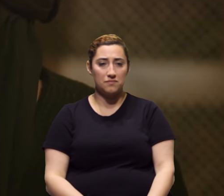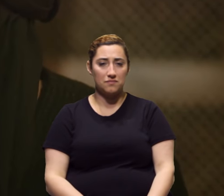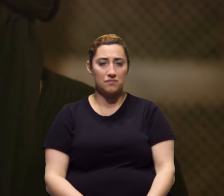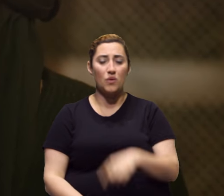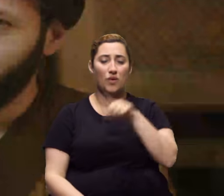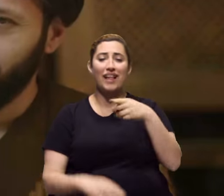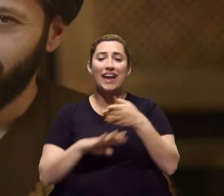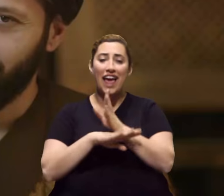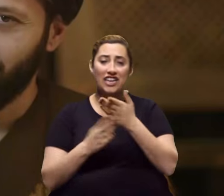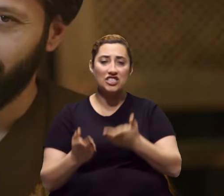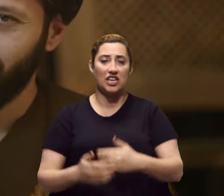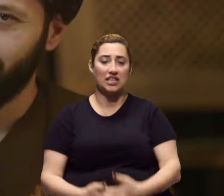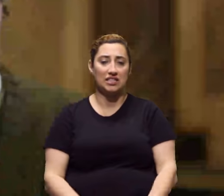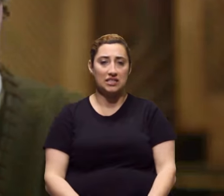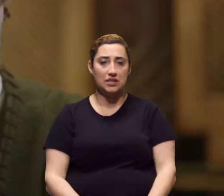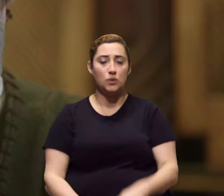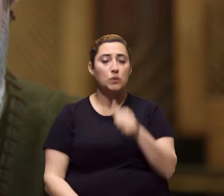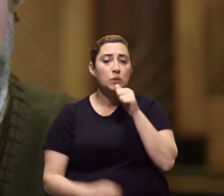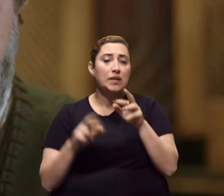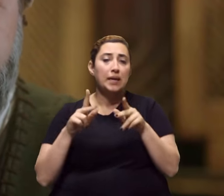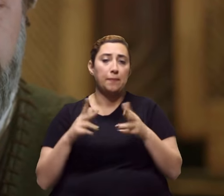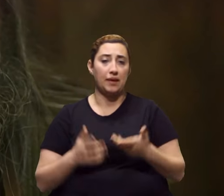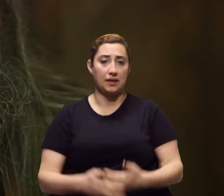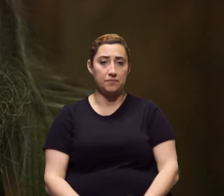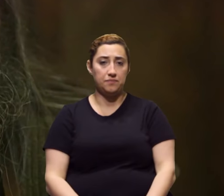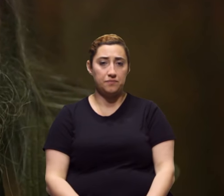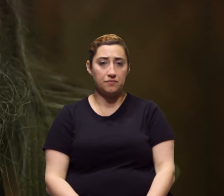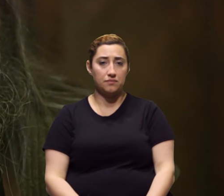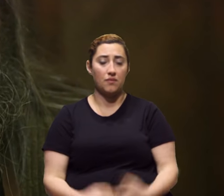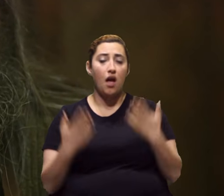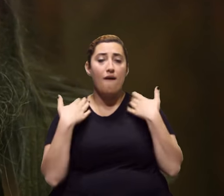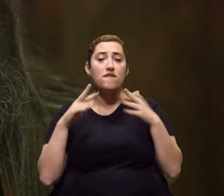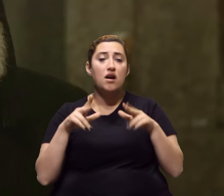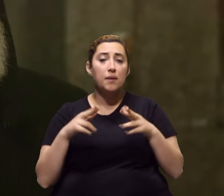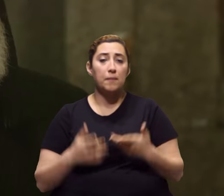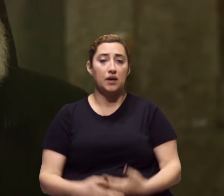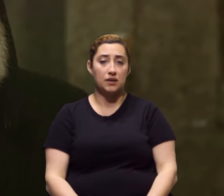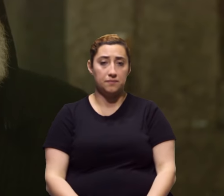Onlar hakikattir. Su gibi, hava gibi,